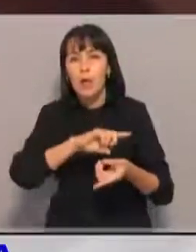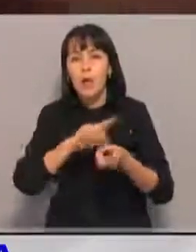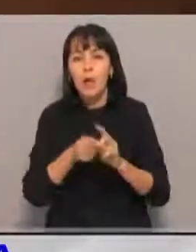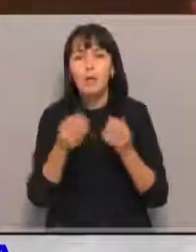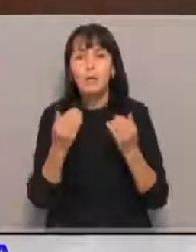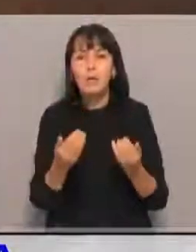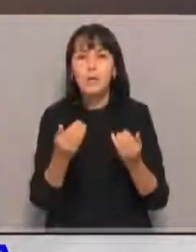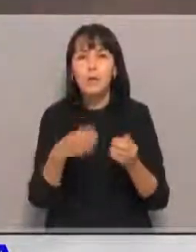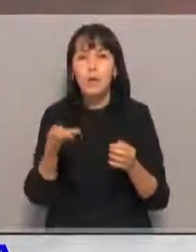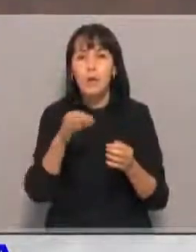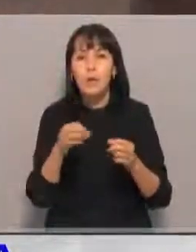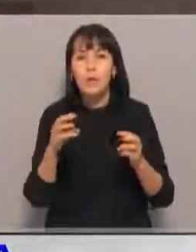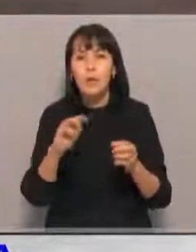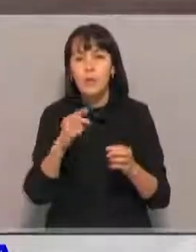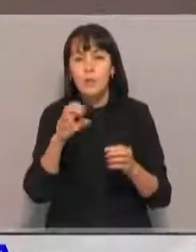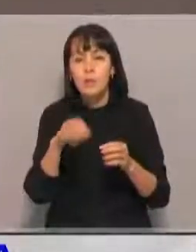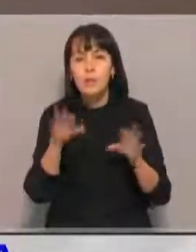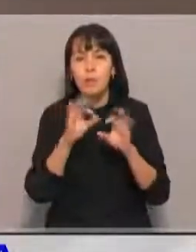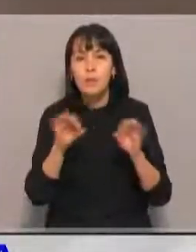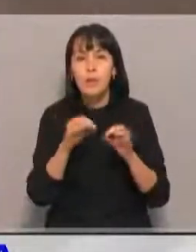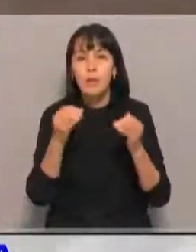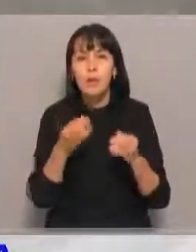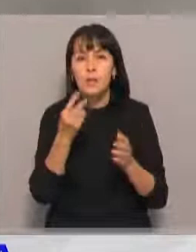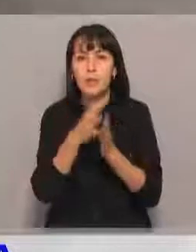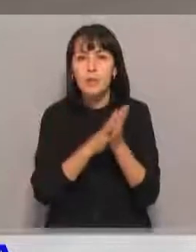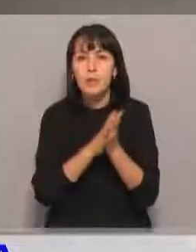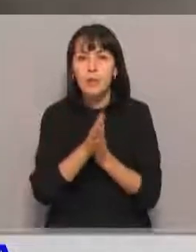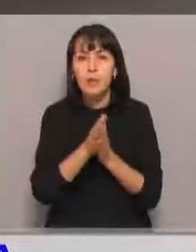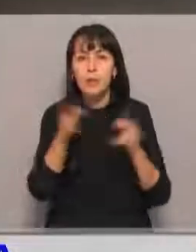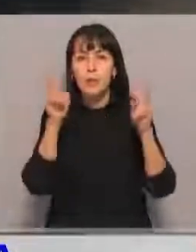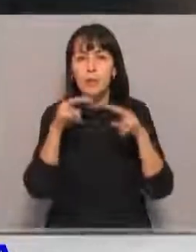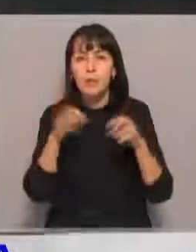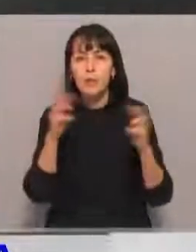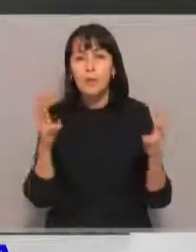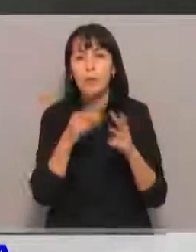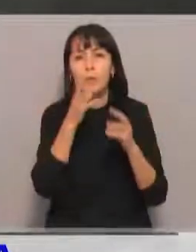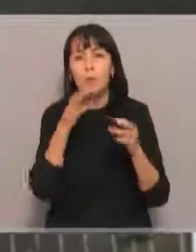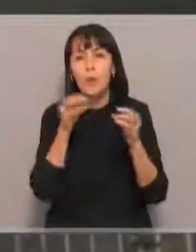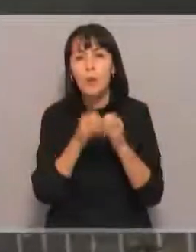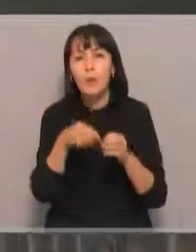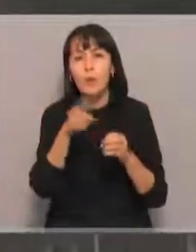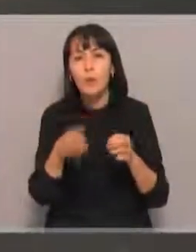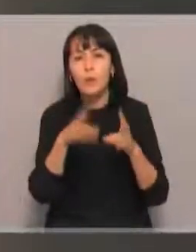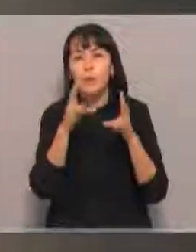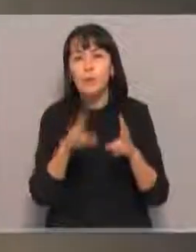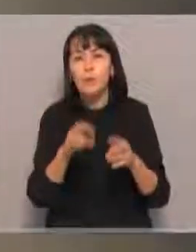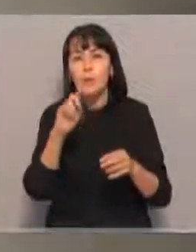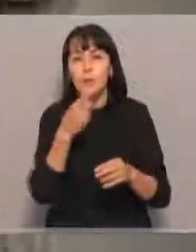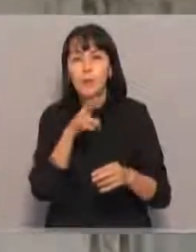эвакуацияланды. Қазір өңірде төтенше жағдай режимі жарияланған, шығын көлемі анықталу үстінде. Өрт кезінде 10 адам зардап шеккен, бір адамның